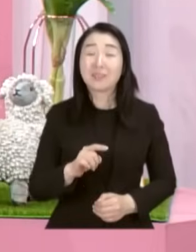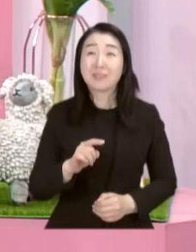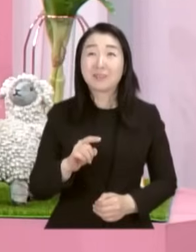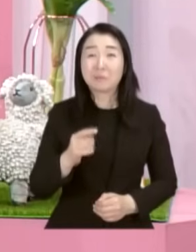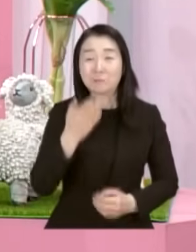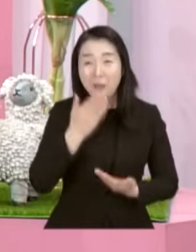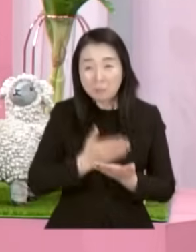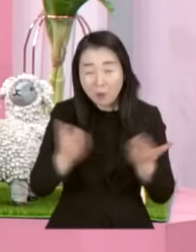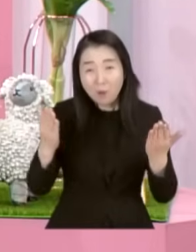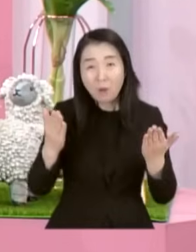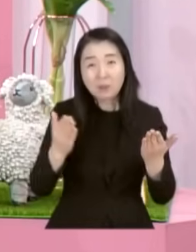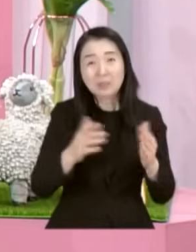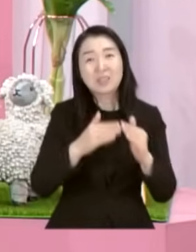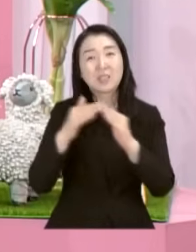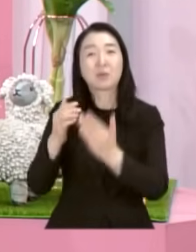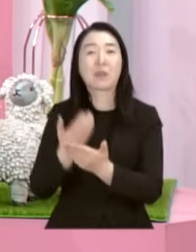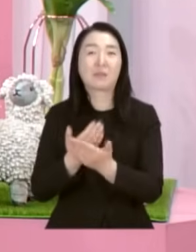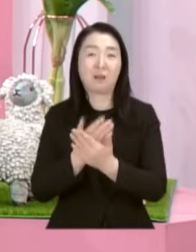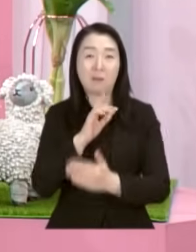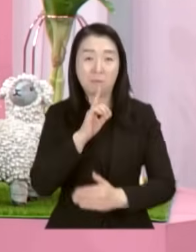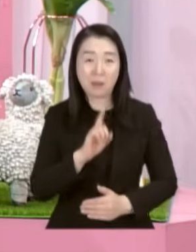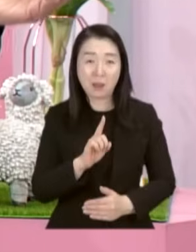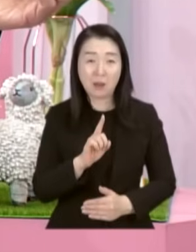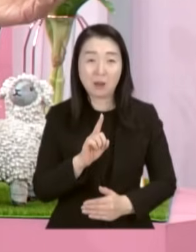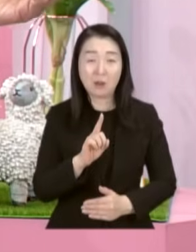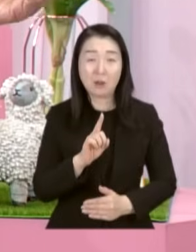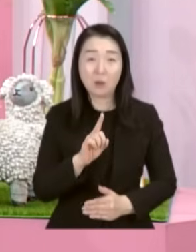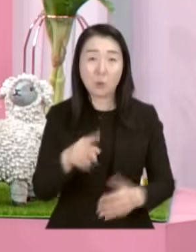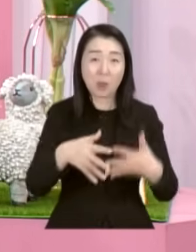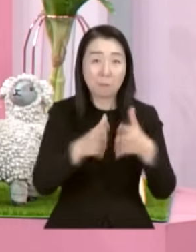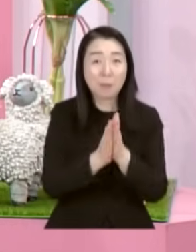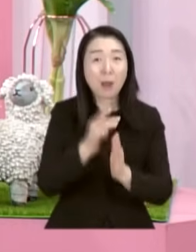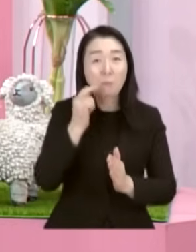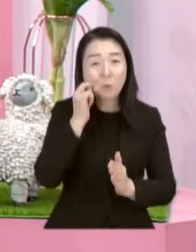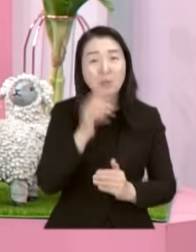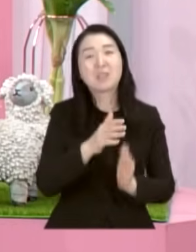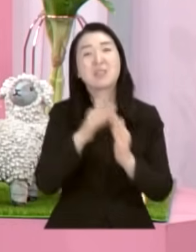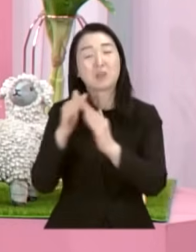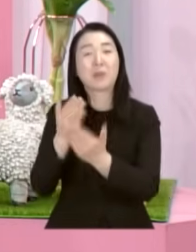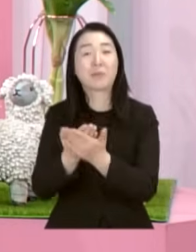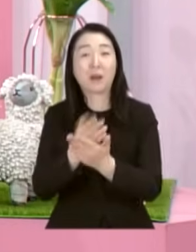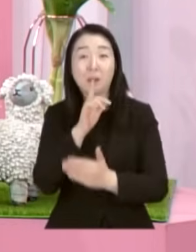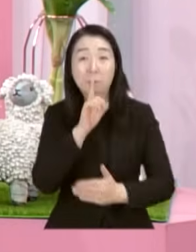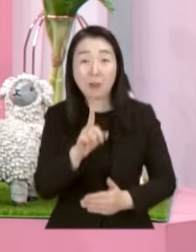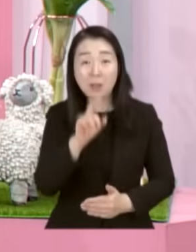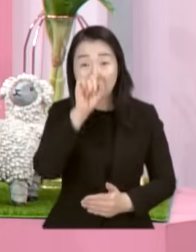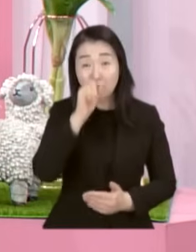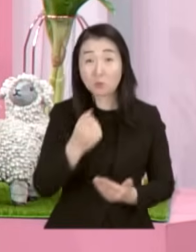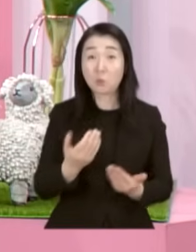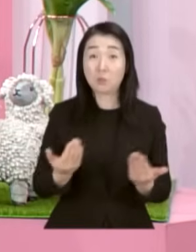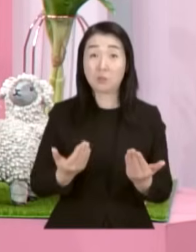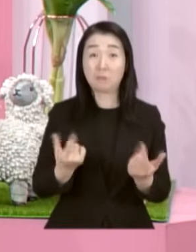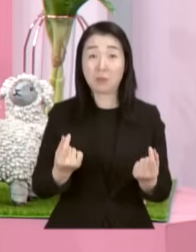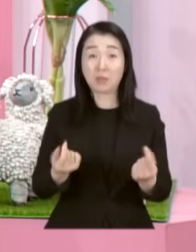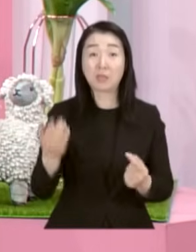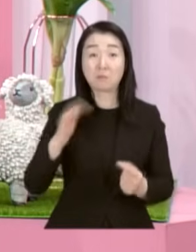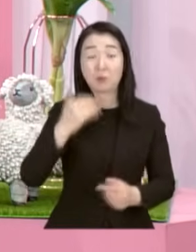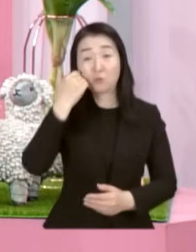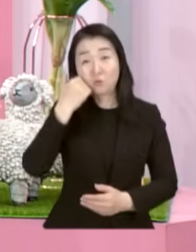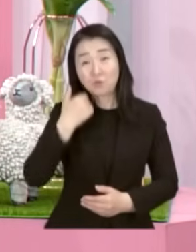마포 이전시켜달라. 최소한 없애지 못하면 이전을 시켜달라. 좋은